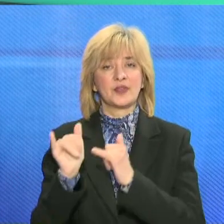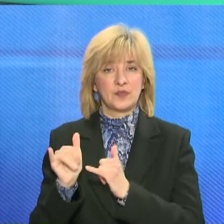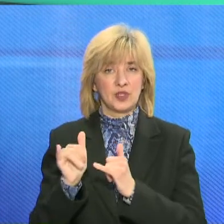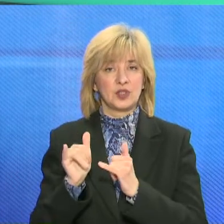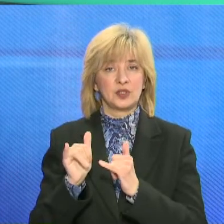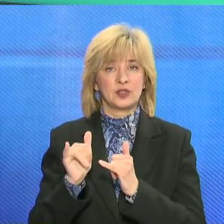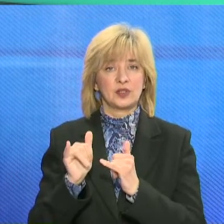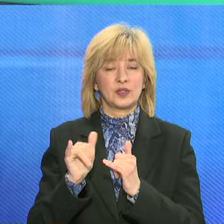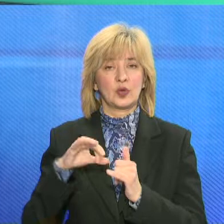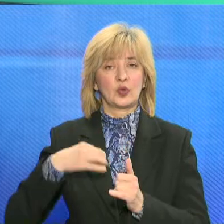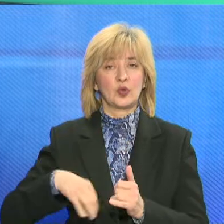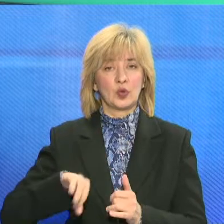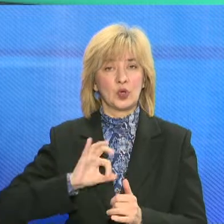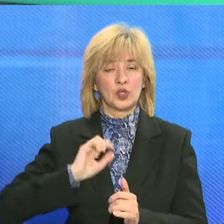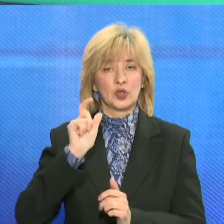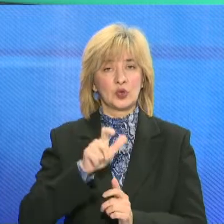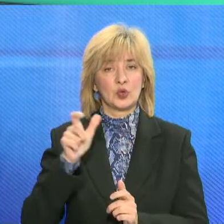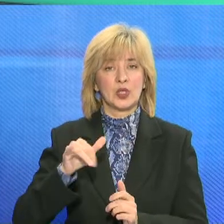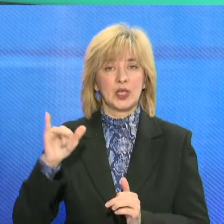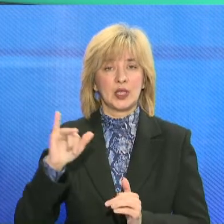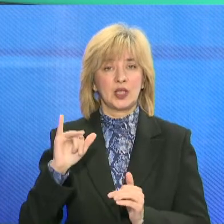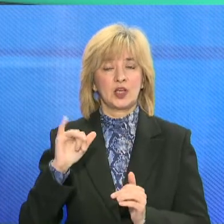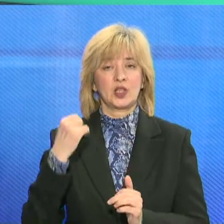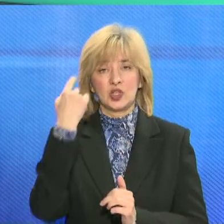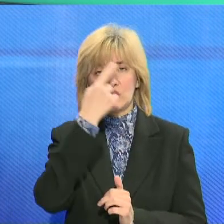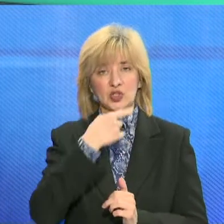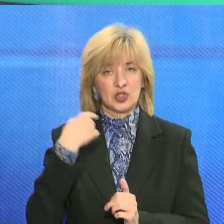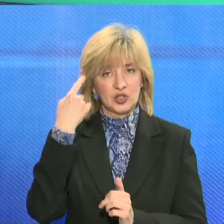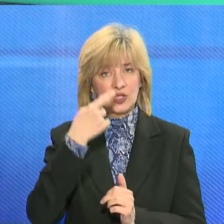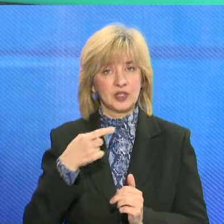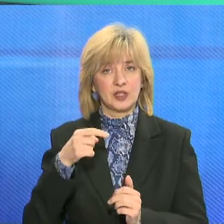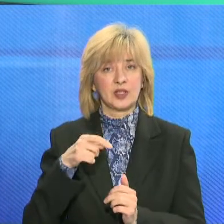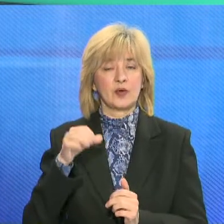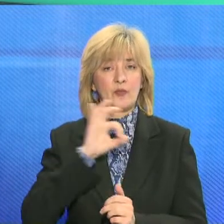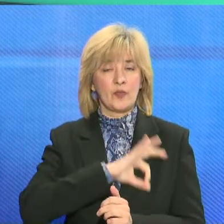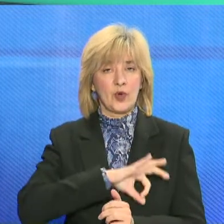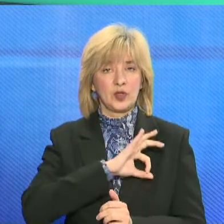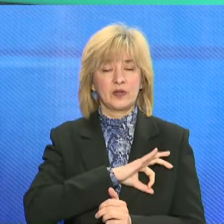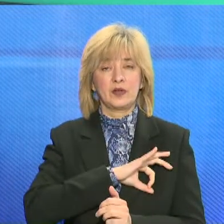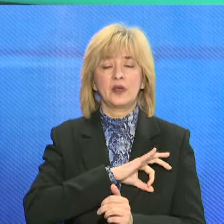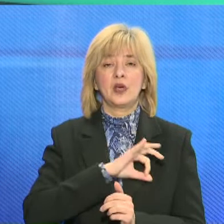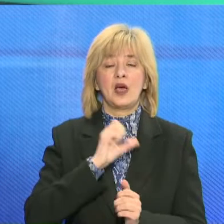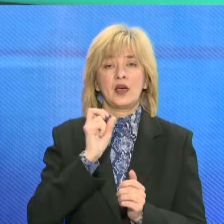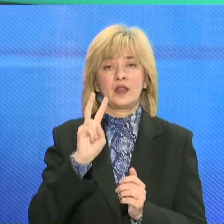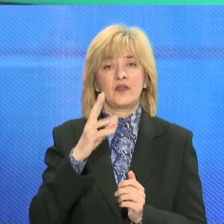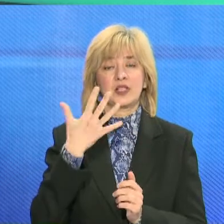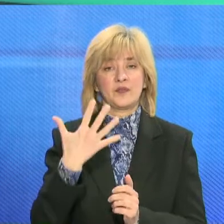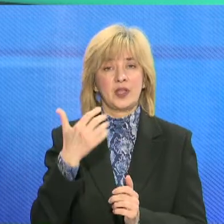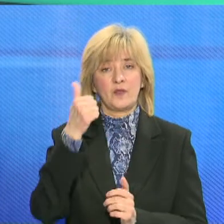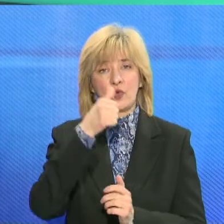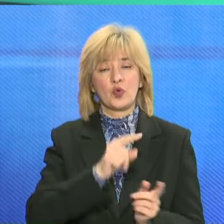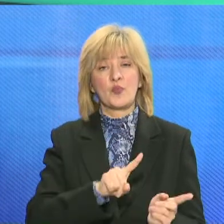и юридических лиц, так и бытовых абонентов, электронными приборами учета, а к 2025 году перейти уже